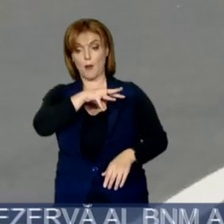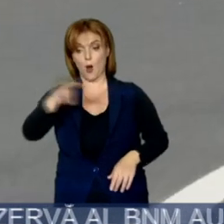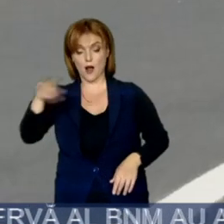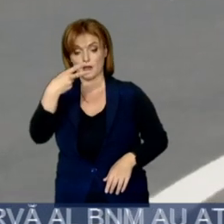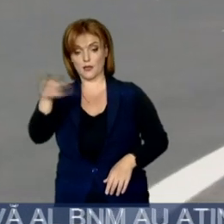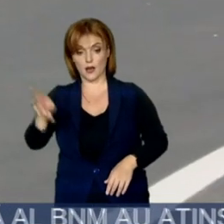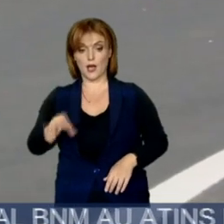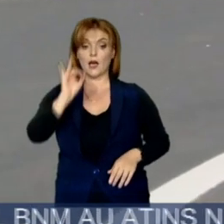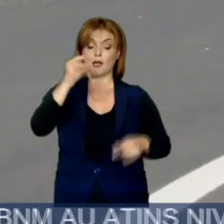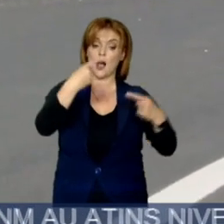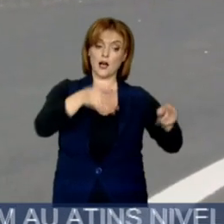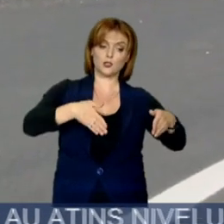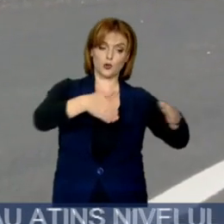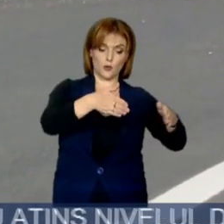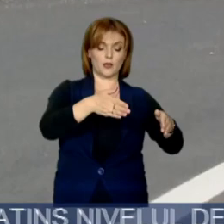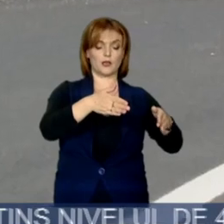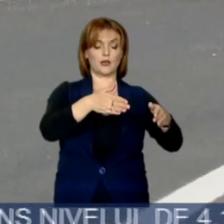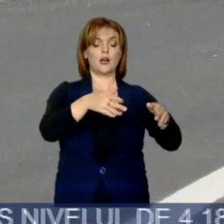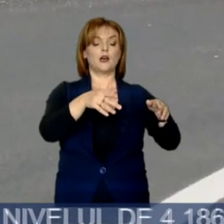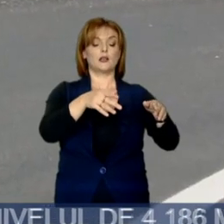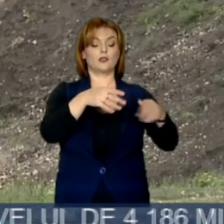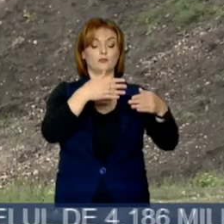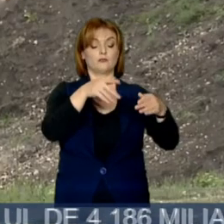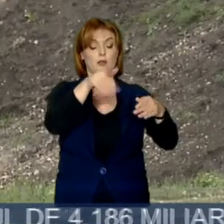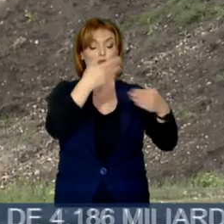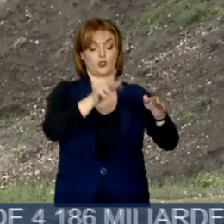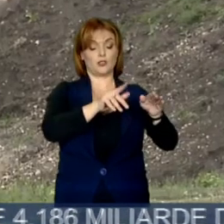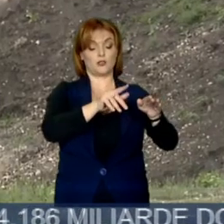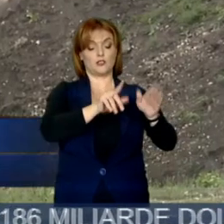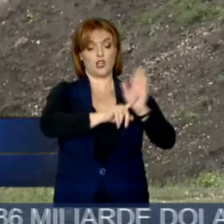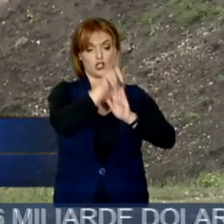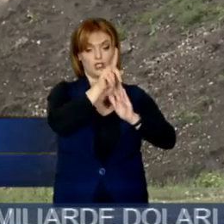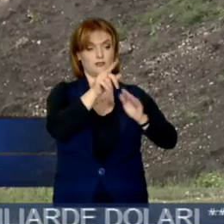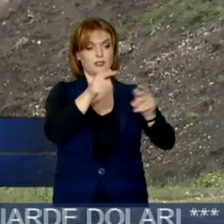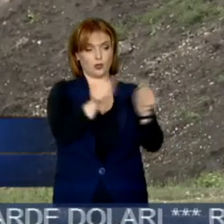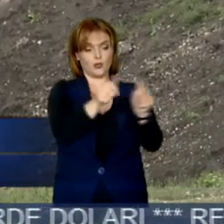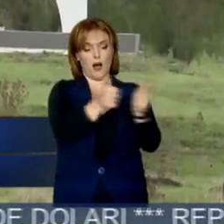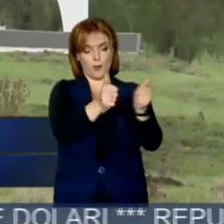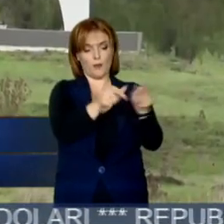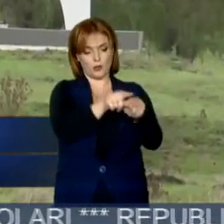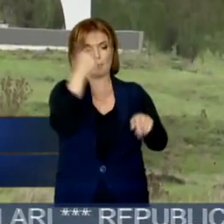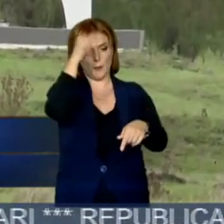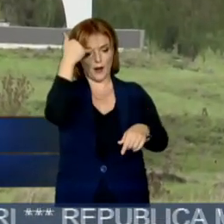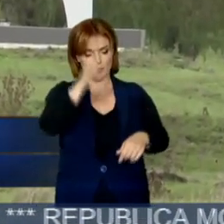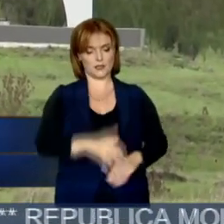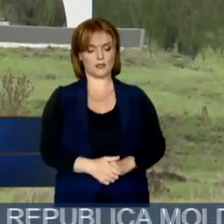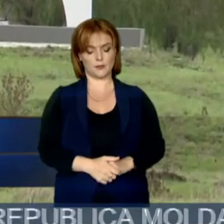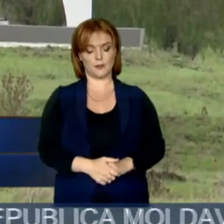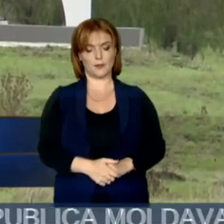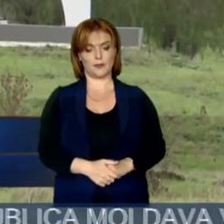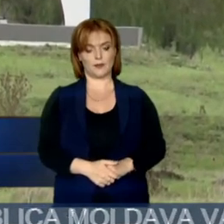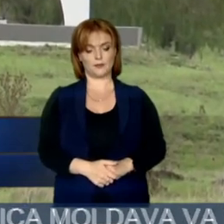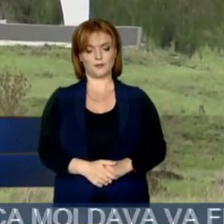km de pe traseul Sângerei-Bălți se află în reparație. Lucrările vor fi încheiate până la sfârșitul lunii octombrie.